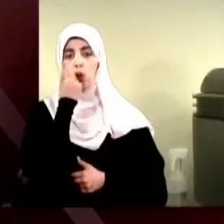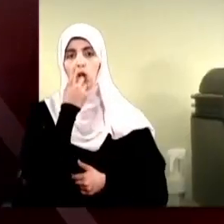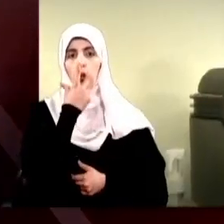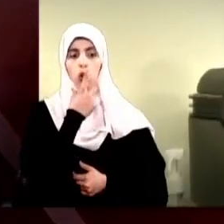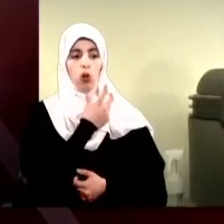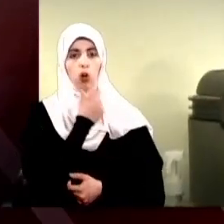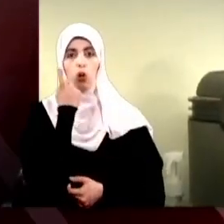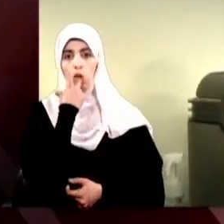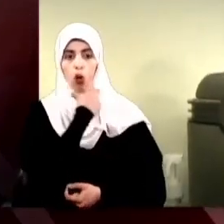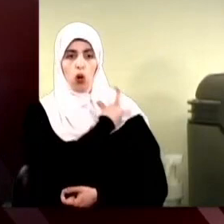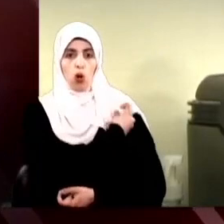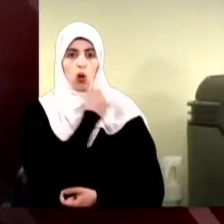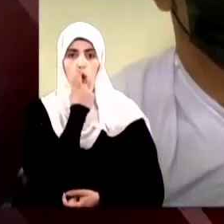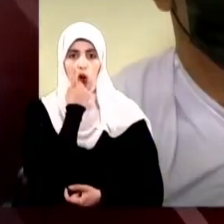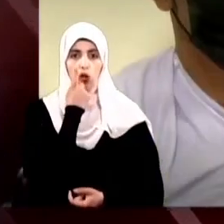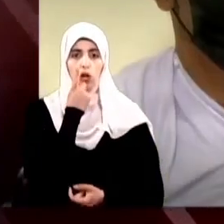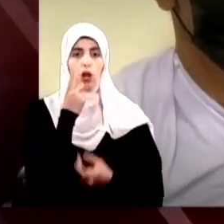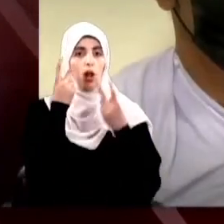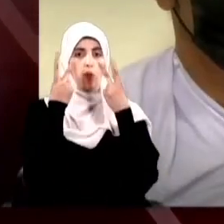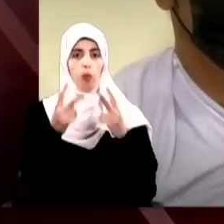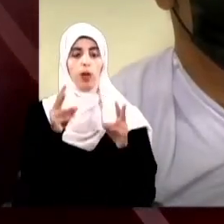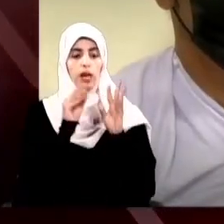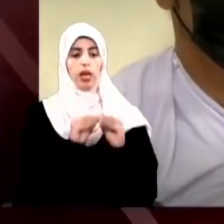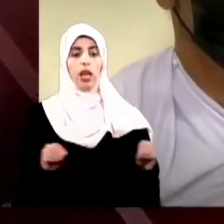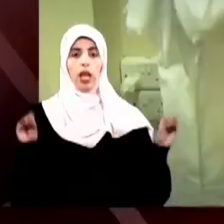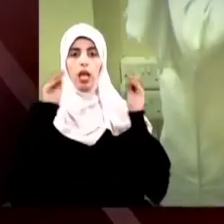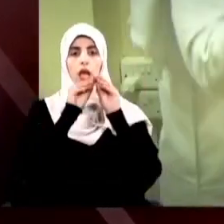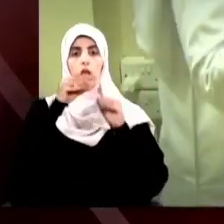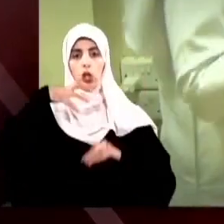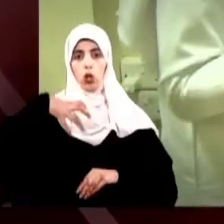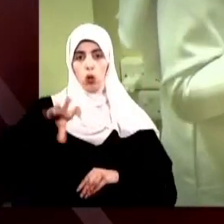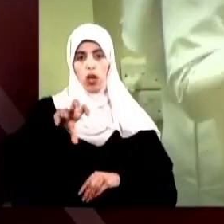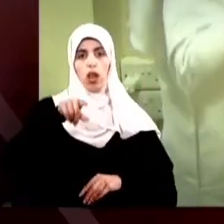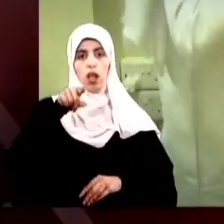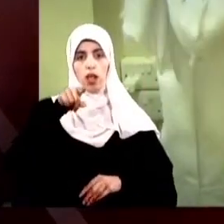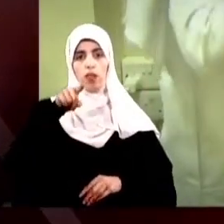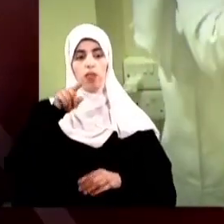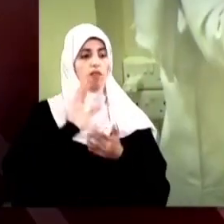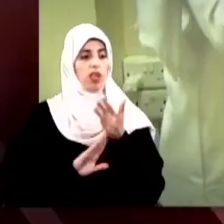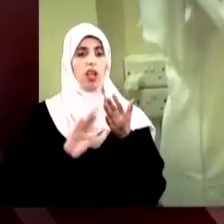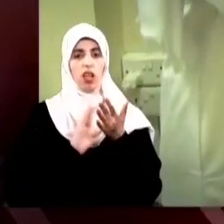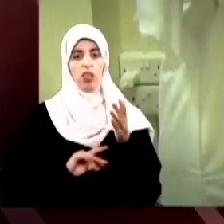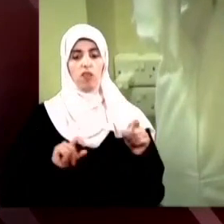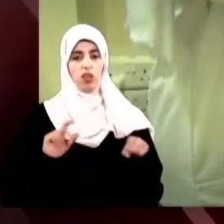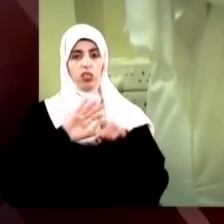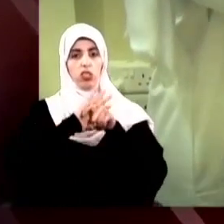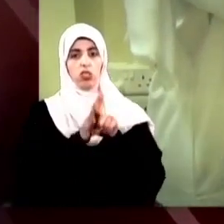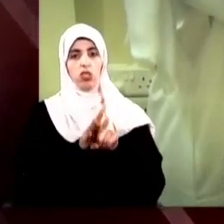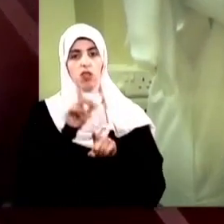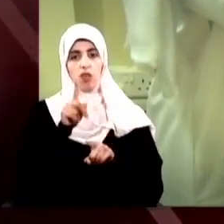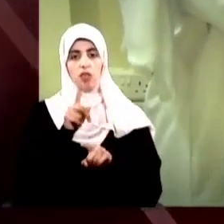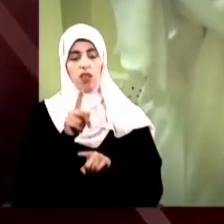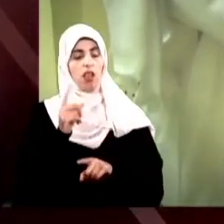حاليا والمجاز من الهيئات الدولية أنه قد تأثر باللقاح